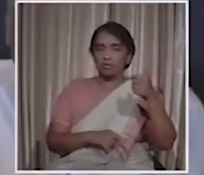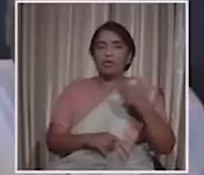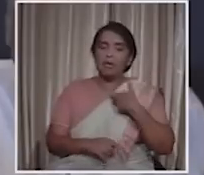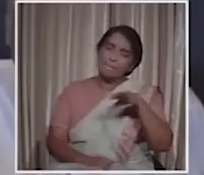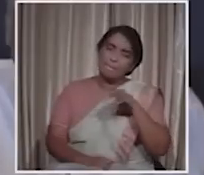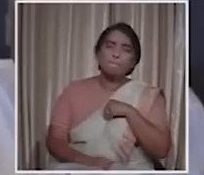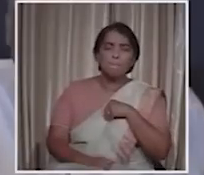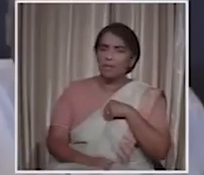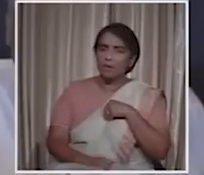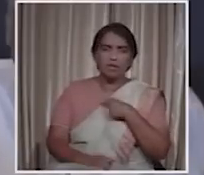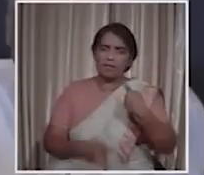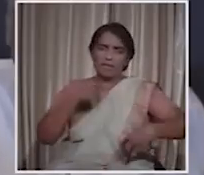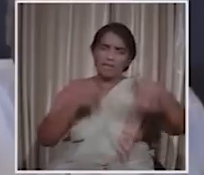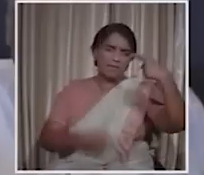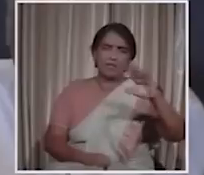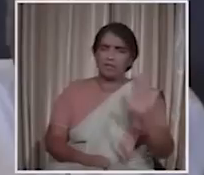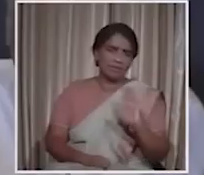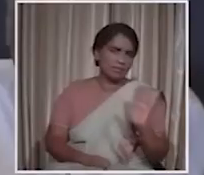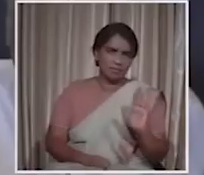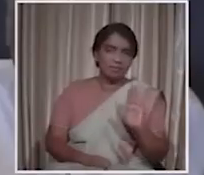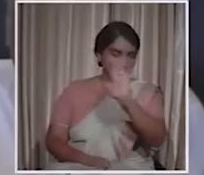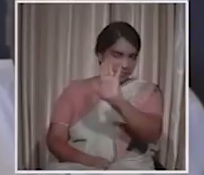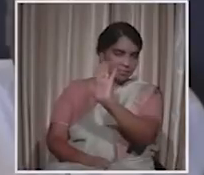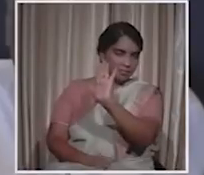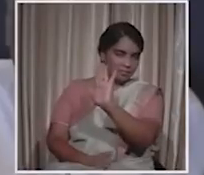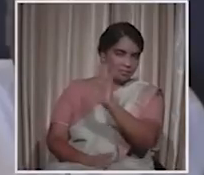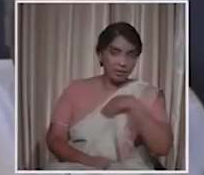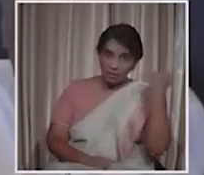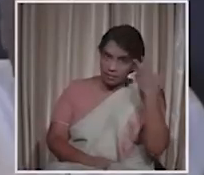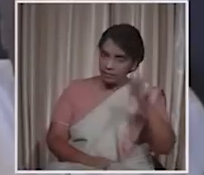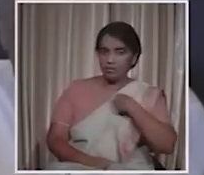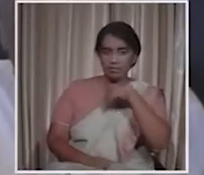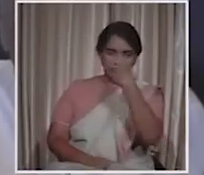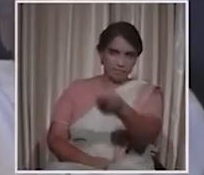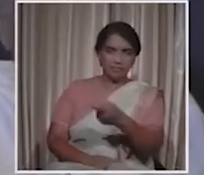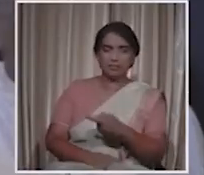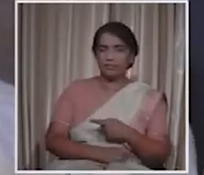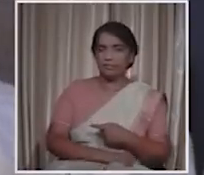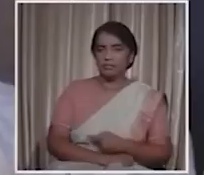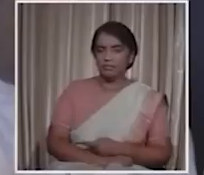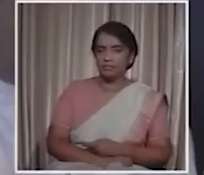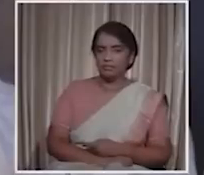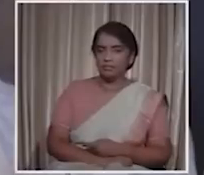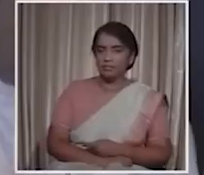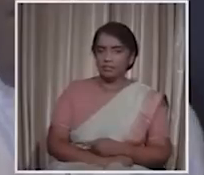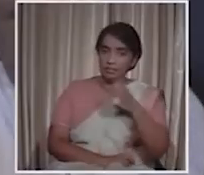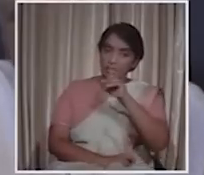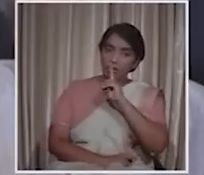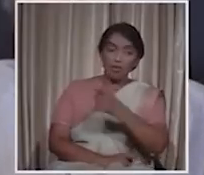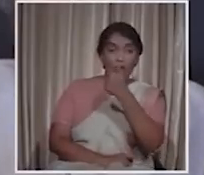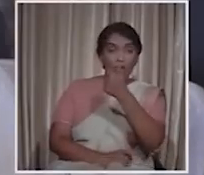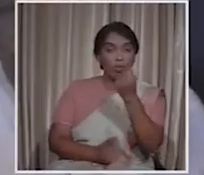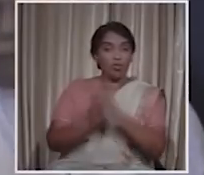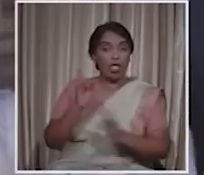පිළිගන්න. ඒ කියන්නේ මම වාද කරන්න යන්නේ ඉන්නේ නෑ මන්තුමා මම කතා කරලා ඉවර කරන් පස්සේ කරන්න. මම කතාවෙන් පස්සේ ඔබතුමා කියන එතුමා හොඳම